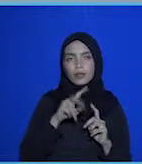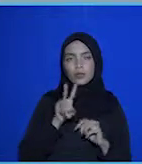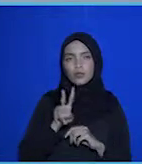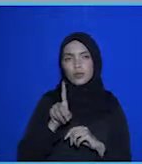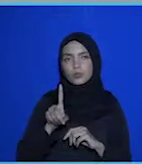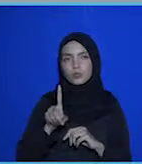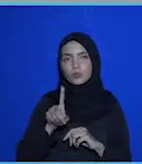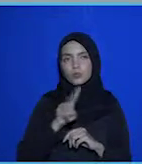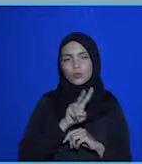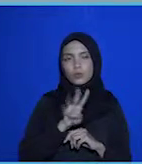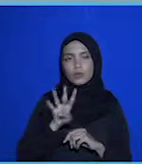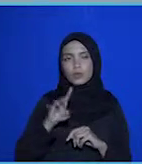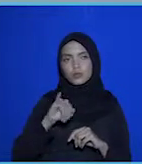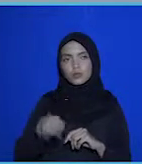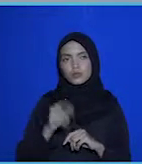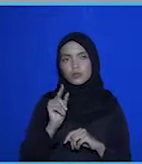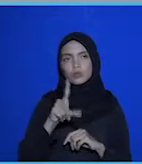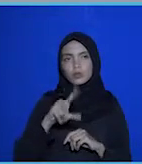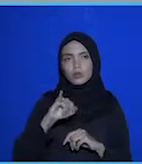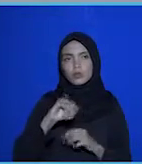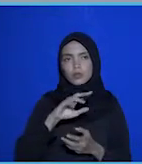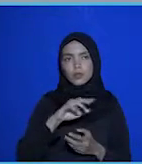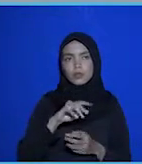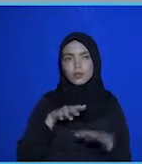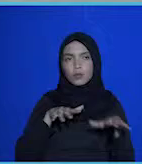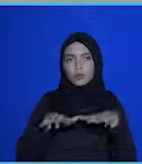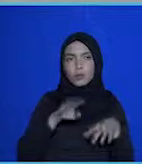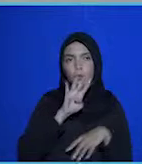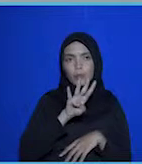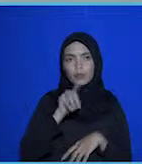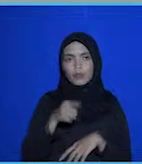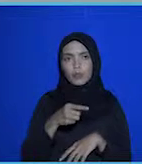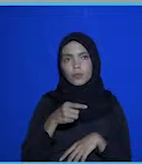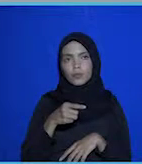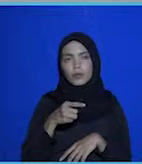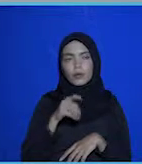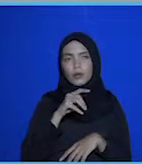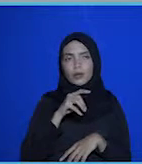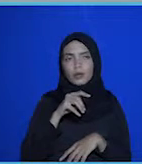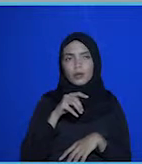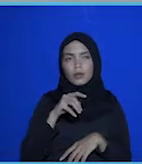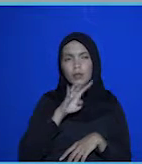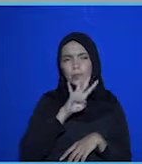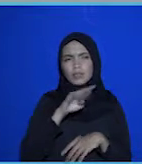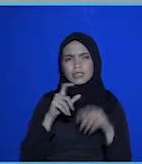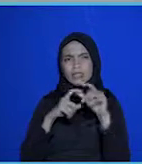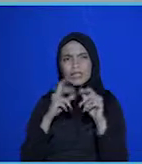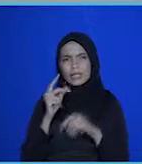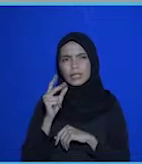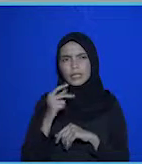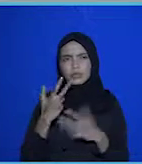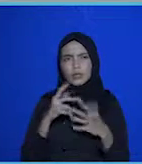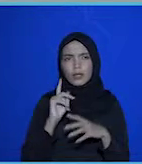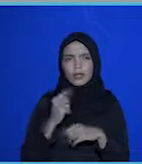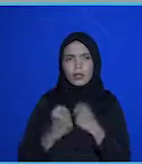24 Juli, ya, dengan 4 koma skala Richter. Ini kami sudah melakukan beberapa kegiatan yang